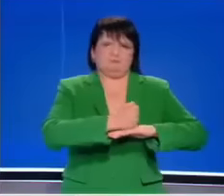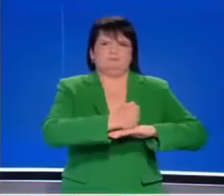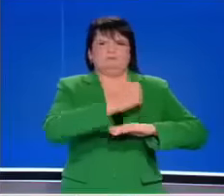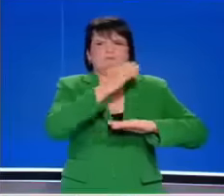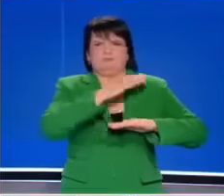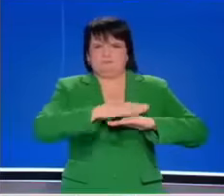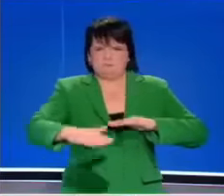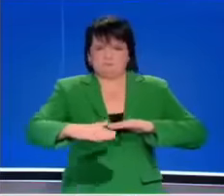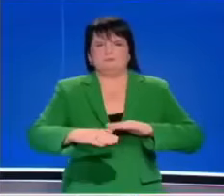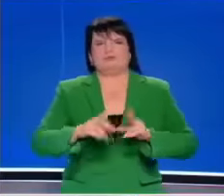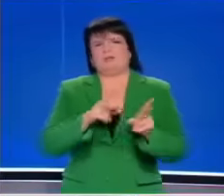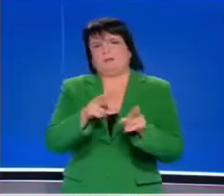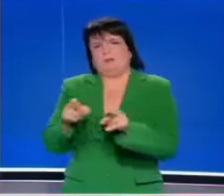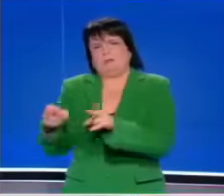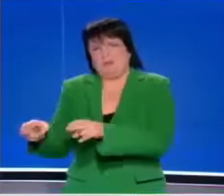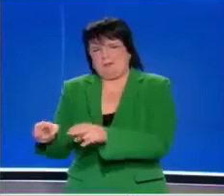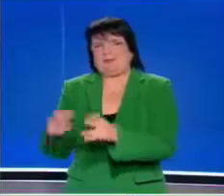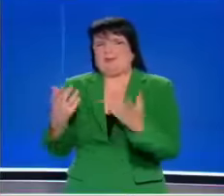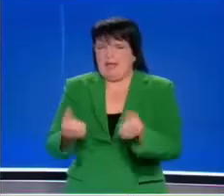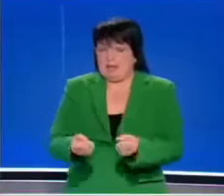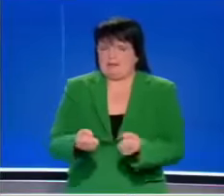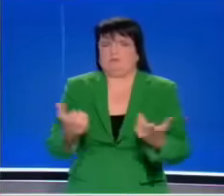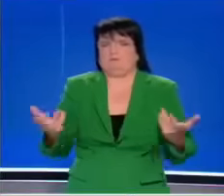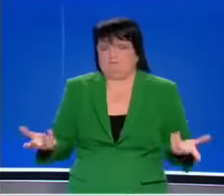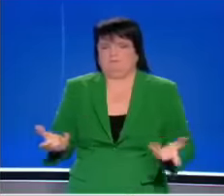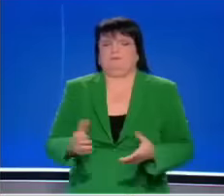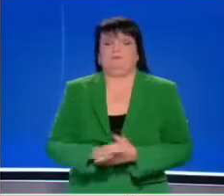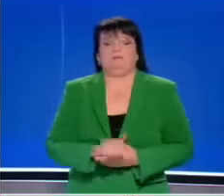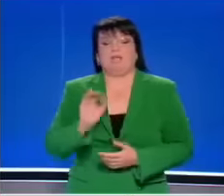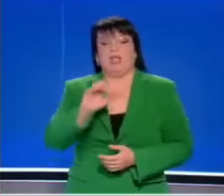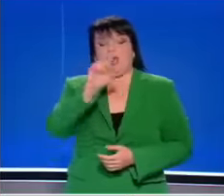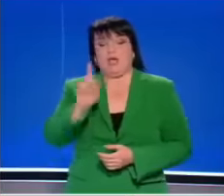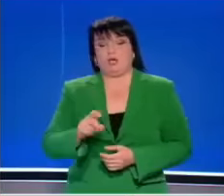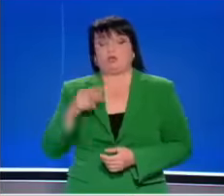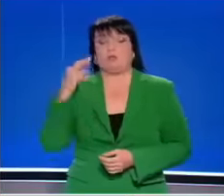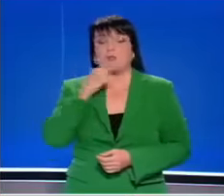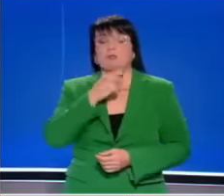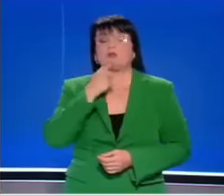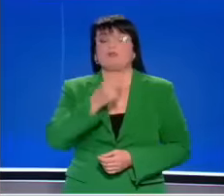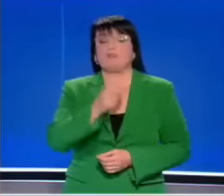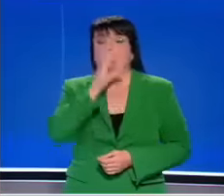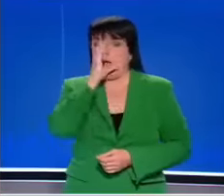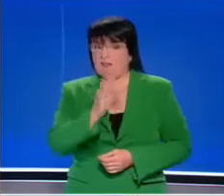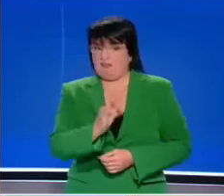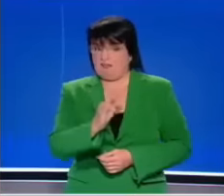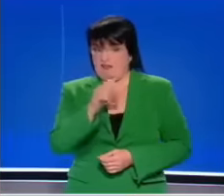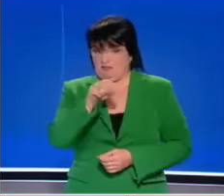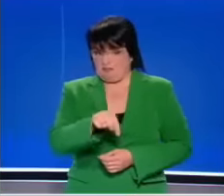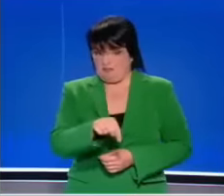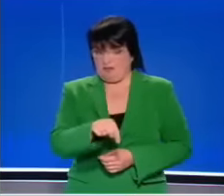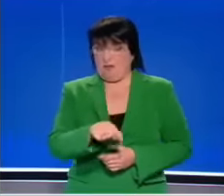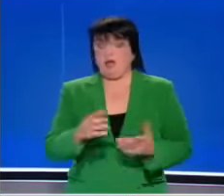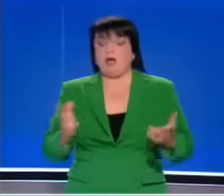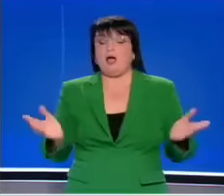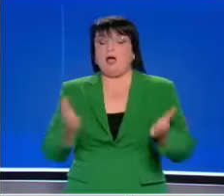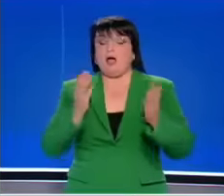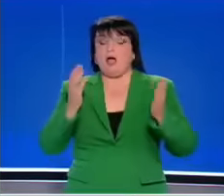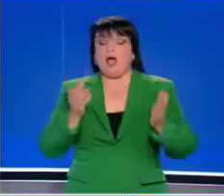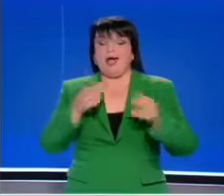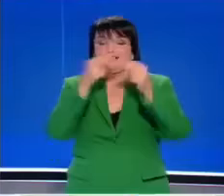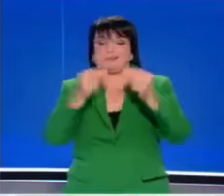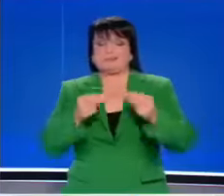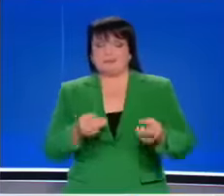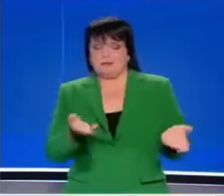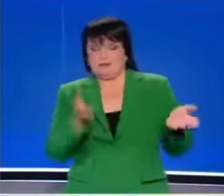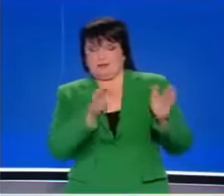δύο μέρες μετά για το μπάζωμα λοιπόν άρα η ερώτηση είναι η εξής λέει ο πρωθυπουργός της χώρας αλήθεια τώρα ότι το να καλύψεις